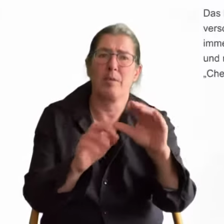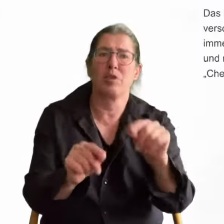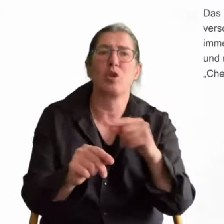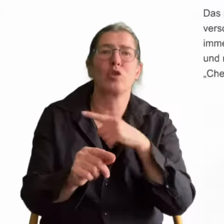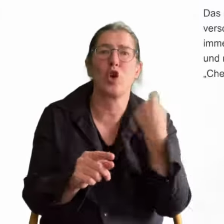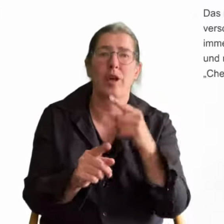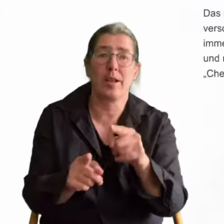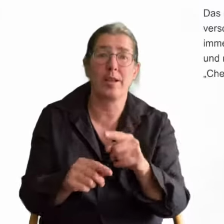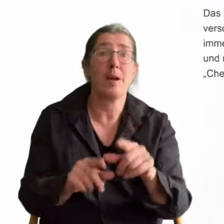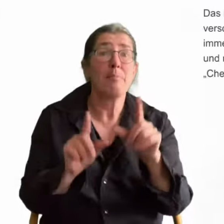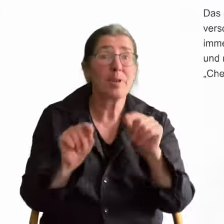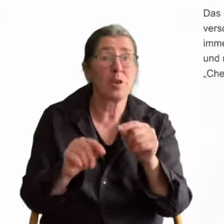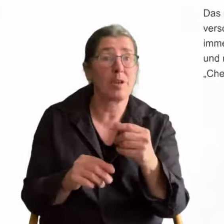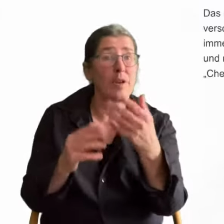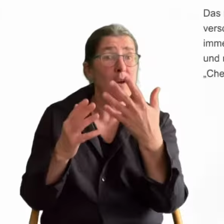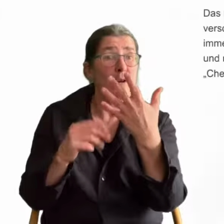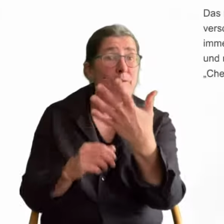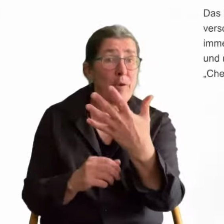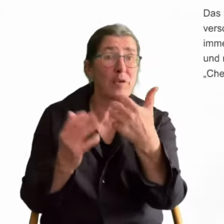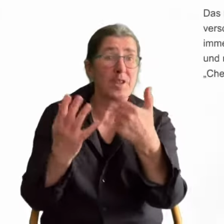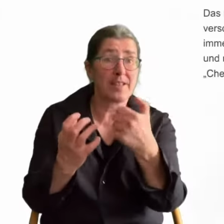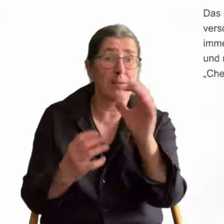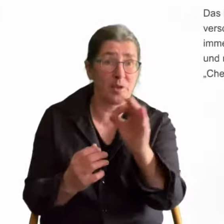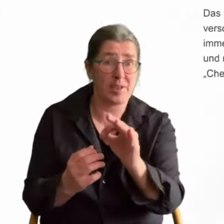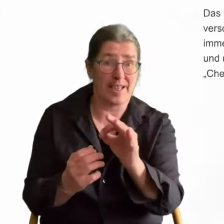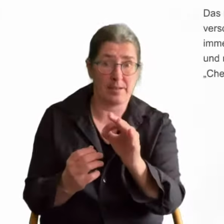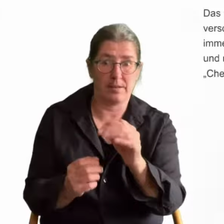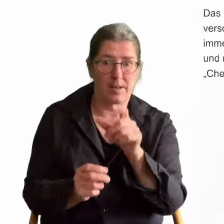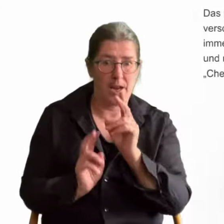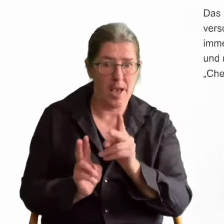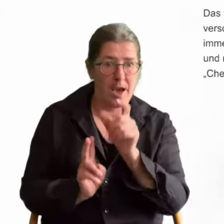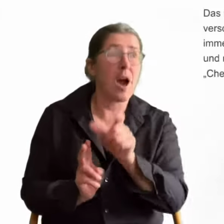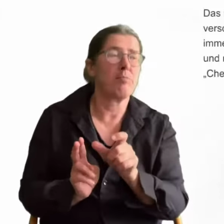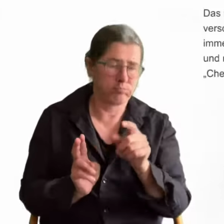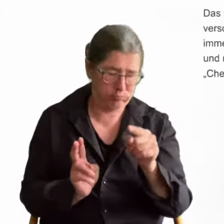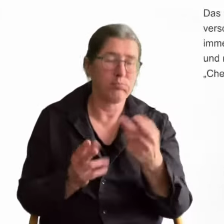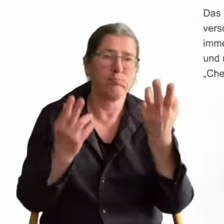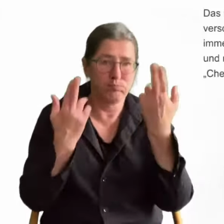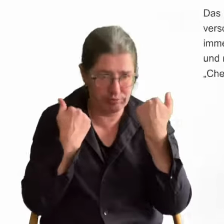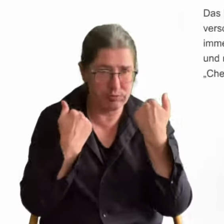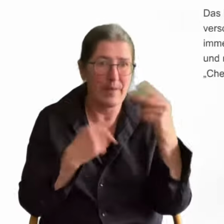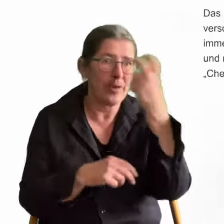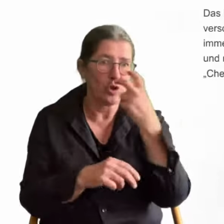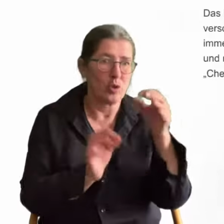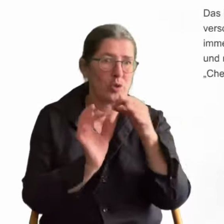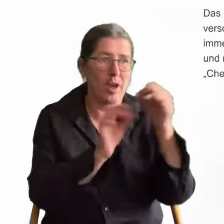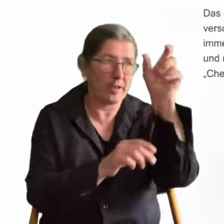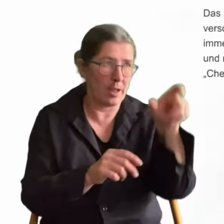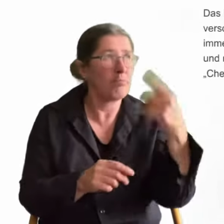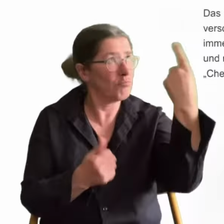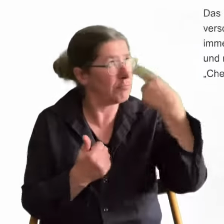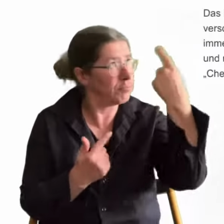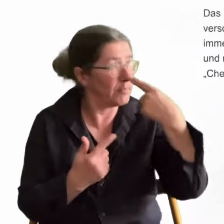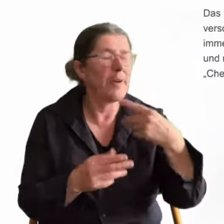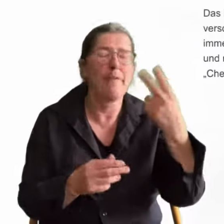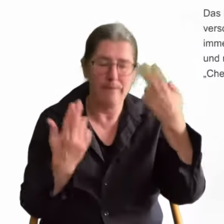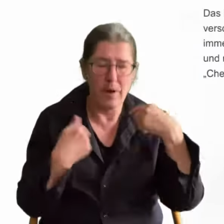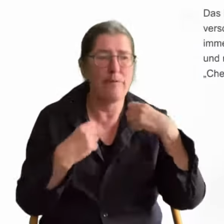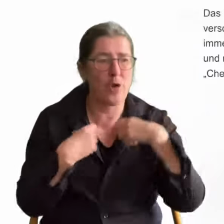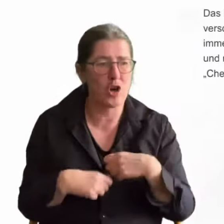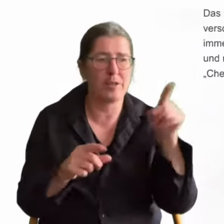bedeutet dass 65 prozent der testpersonen der anweisung des versuchs leiters gefolgt sind also